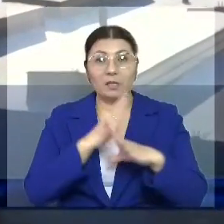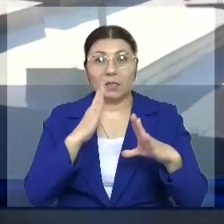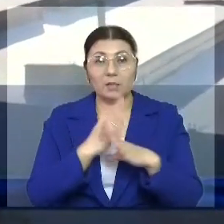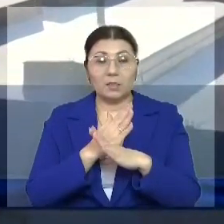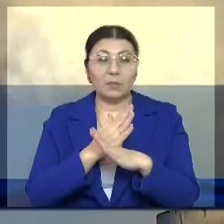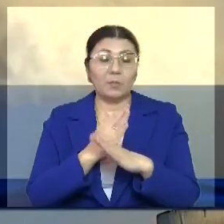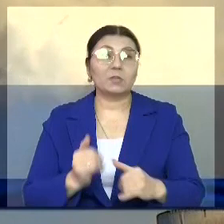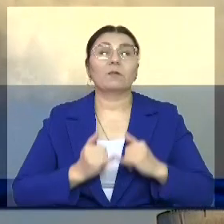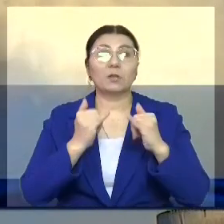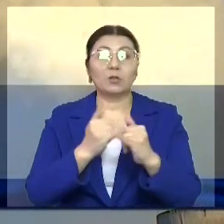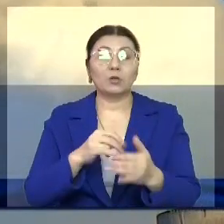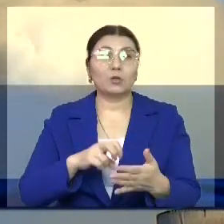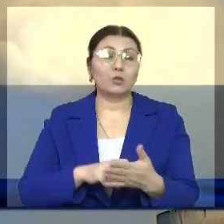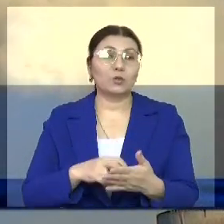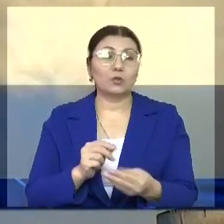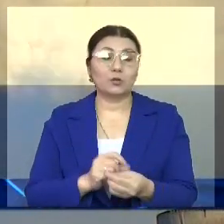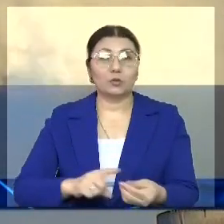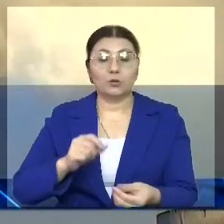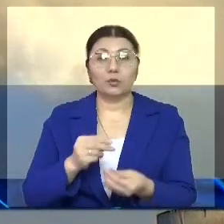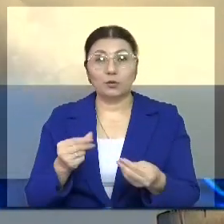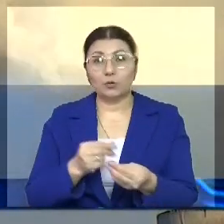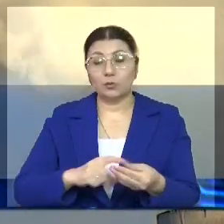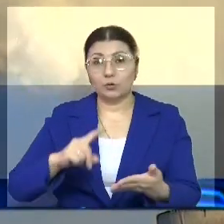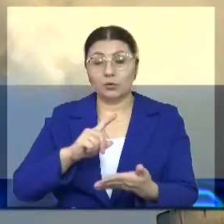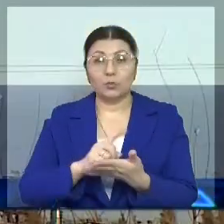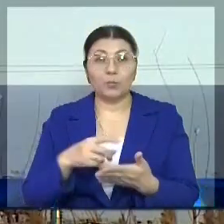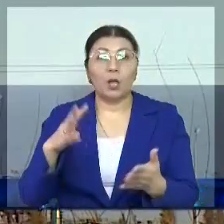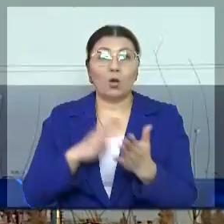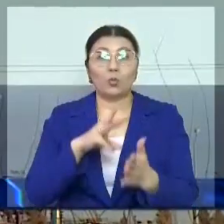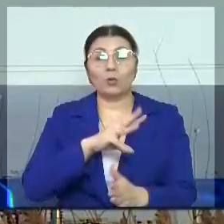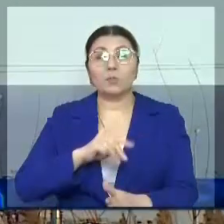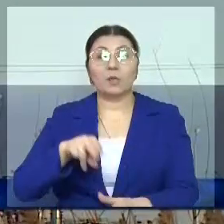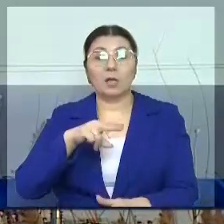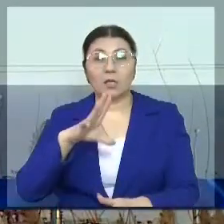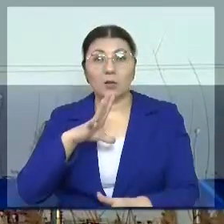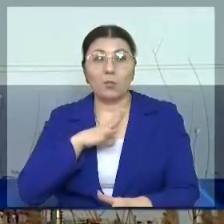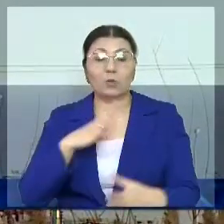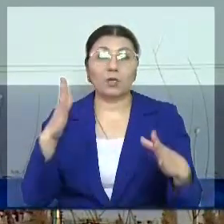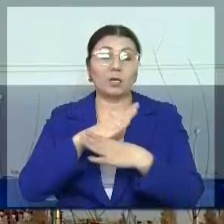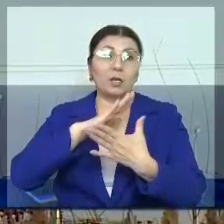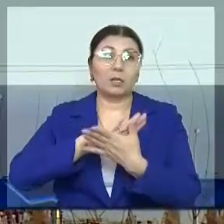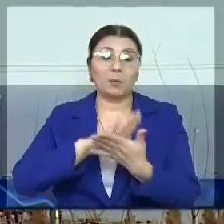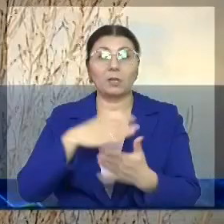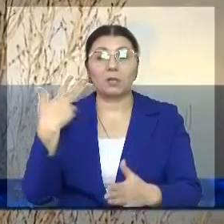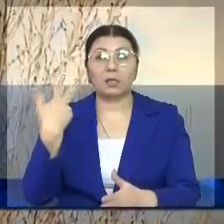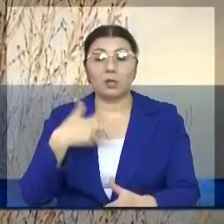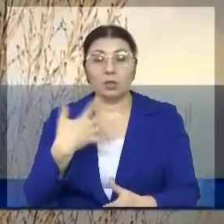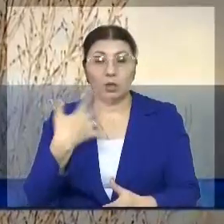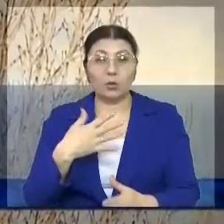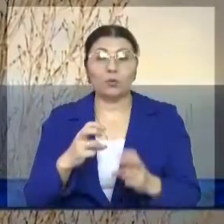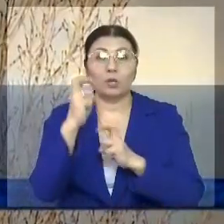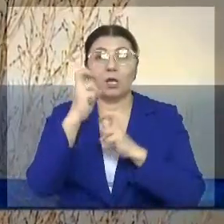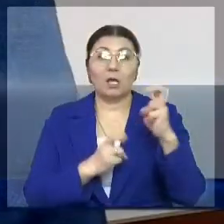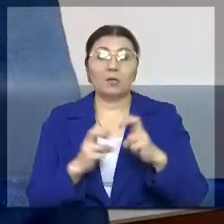эмиссиялар үшін төлейтін төлемі 9 миллиард теңгені құрады. Сонымен қатар экологиялық ластану көздеріне жататын 50-ге жуық кәсіп орынға